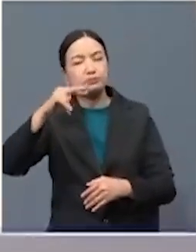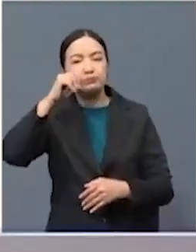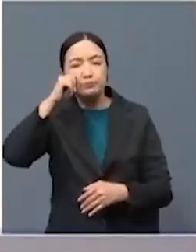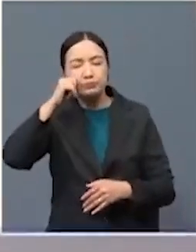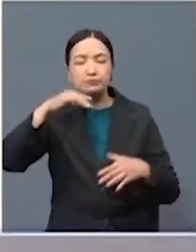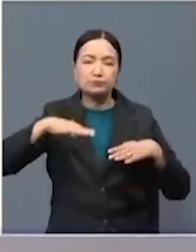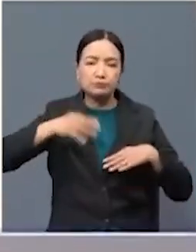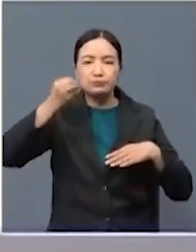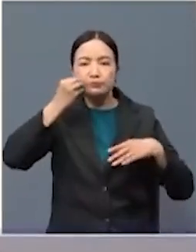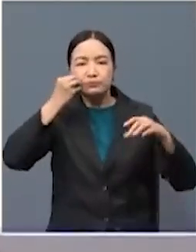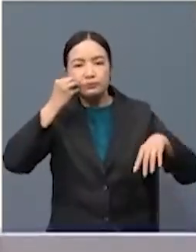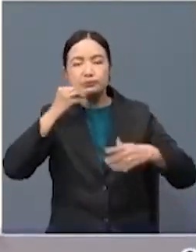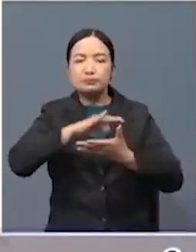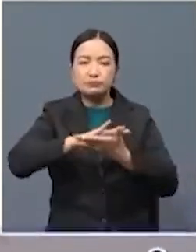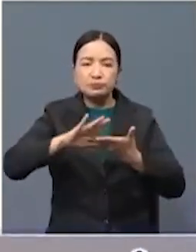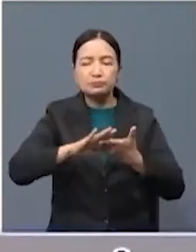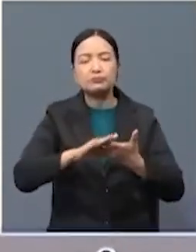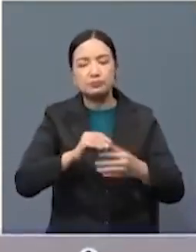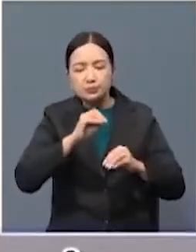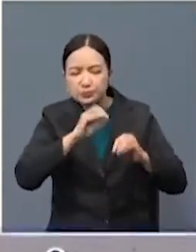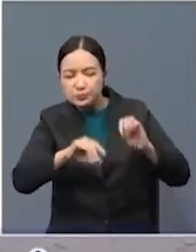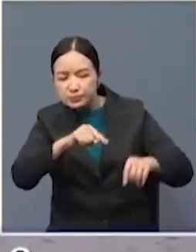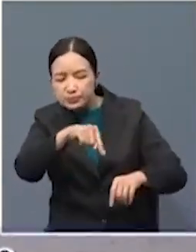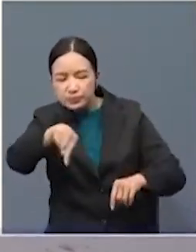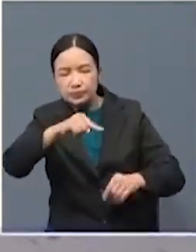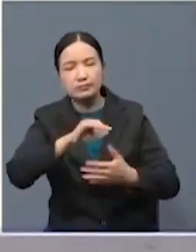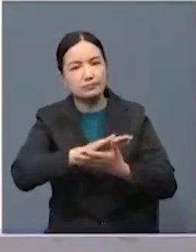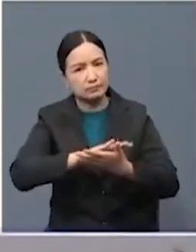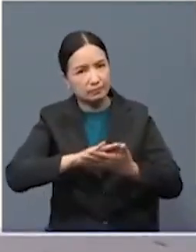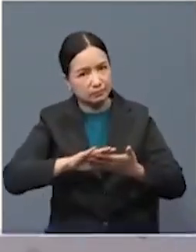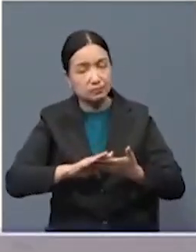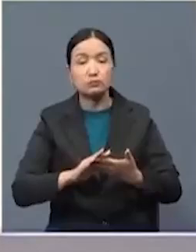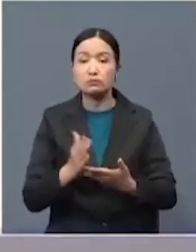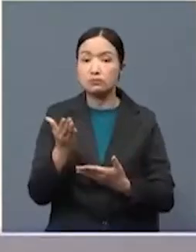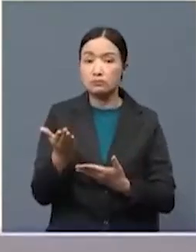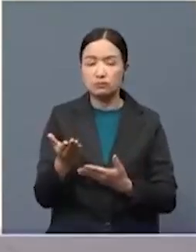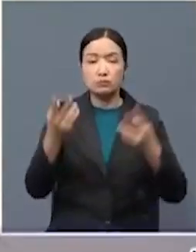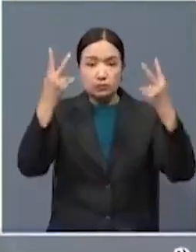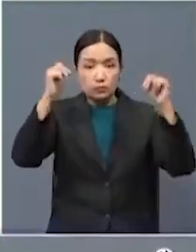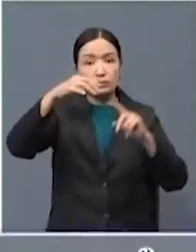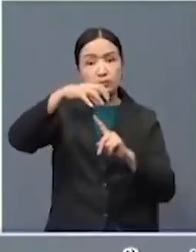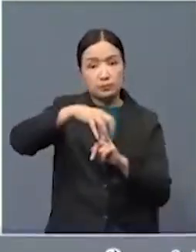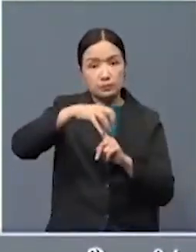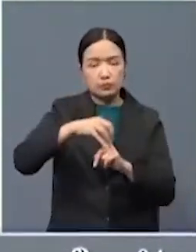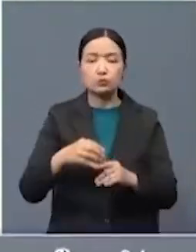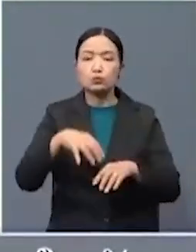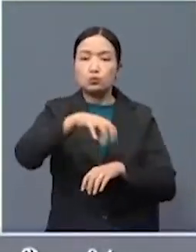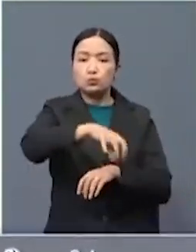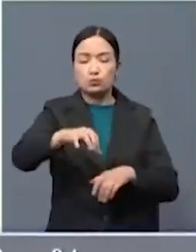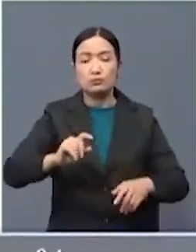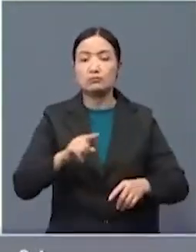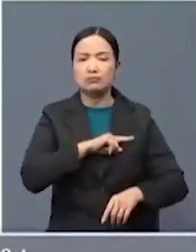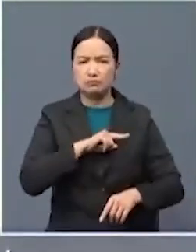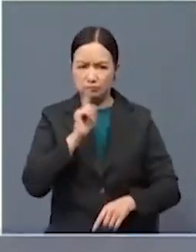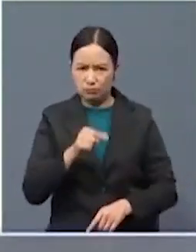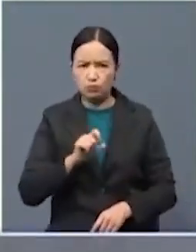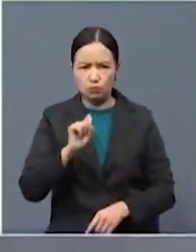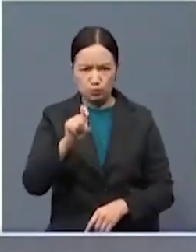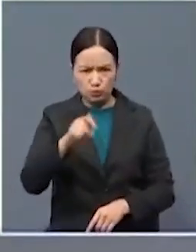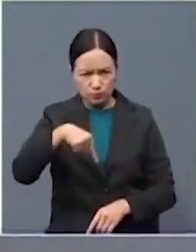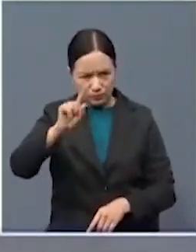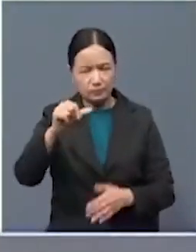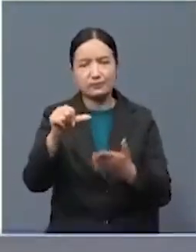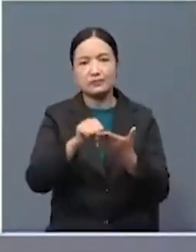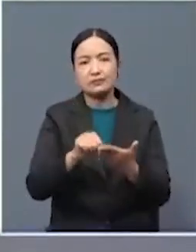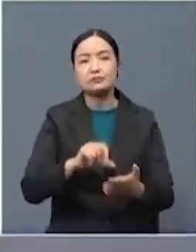ที่พักตลอดจนปัญหาด้านความสะอาดแล้วก็ภูมิทัศน์ต่างๆขอให้นายกพัทยาแล้วก็หน่วยงานที่เกี่ยวข้องเร่งแก้ไขปัญหาเหล่านี้